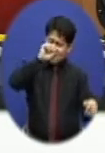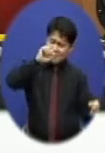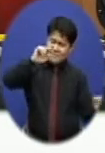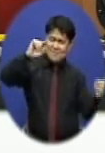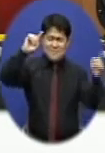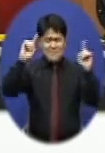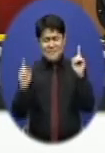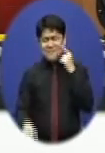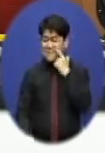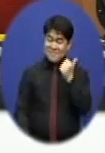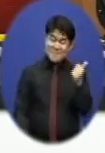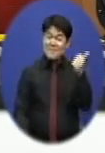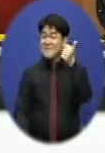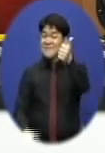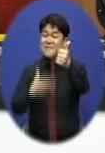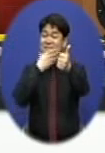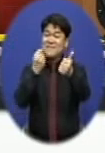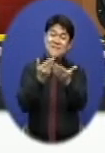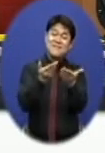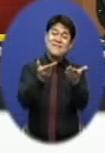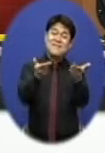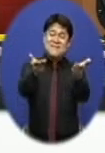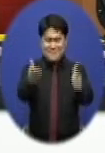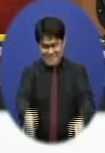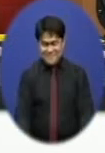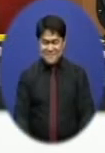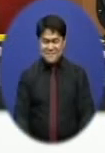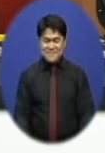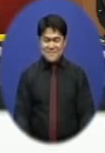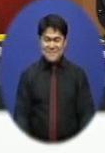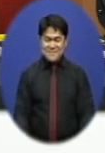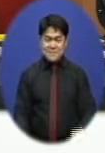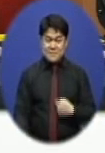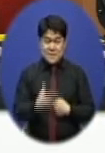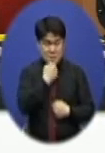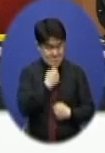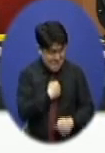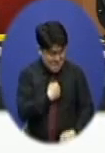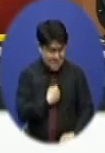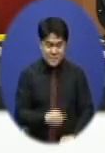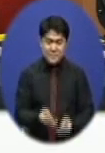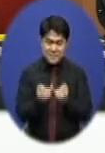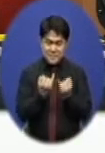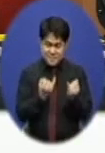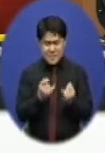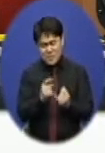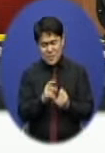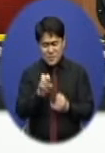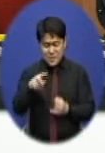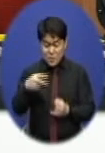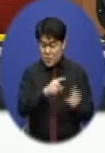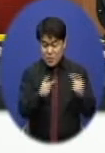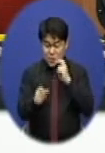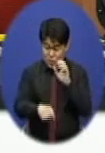우리 아버님만 복 받으시구려 이어정이는 네. 복 받지 말고 아니, 네 지금 미녀 아주 그런 건 잘하시는 것